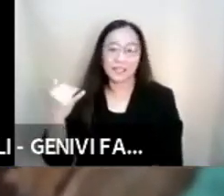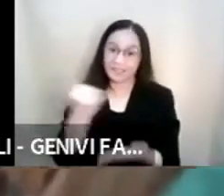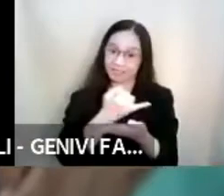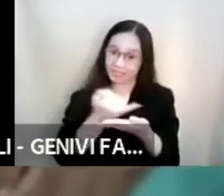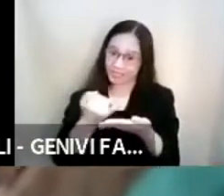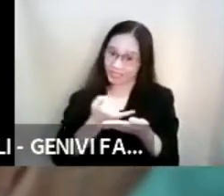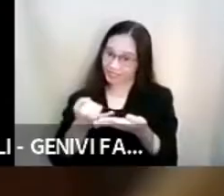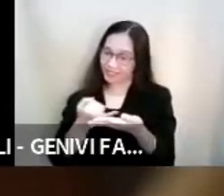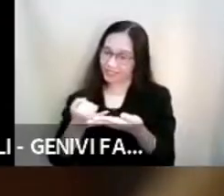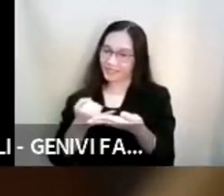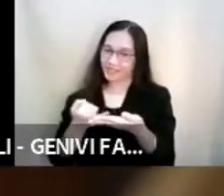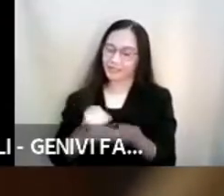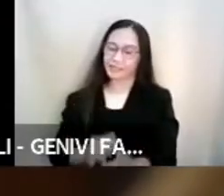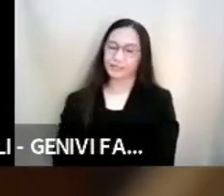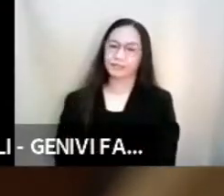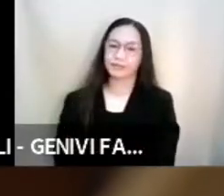nag-drawing.